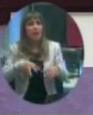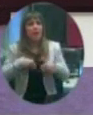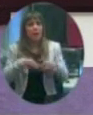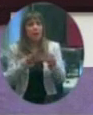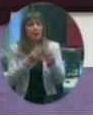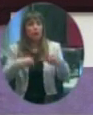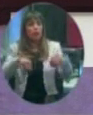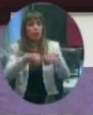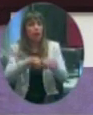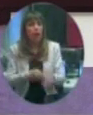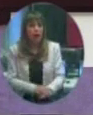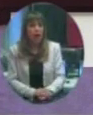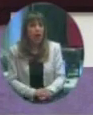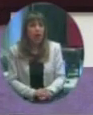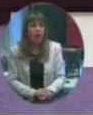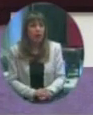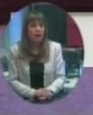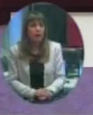שיש